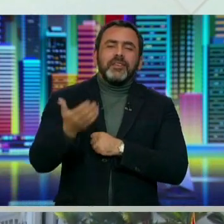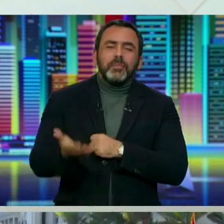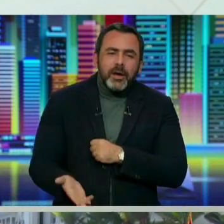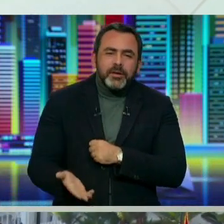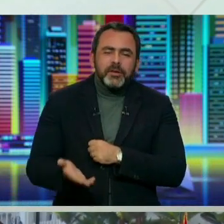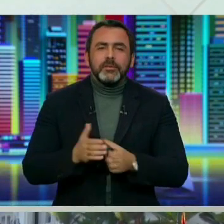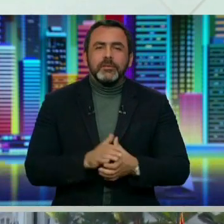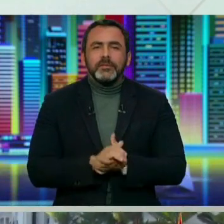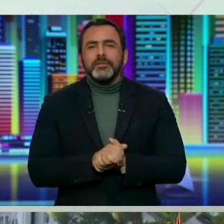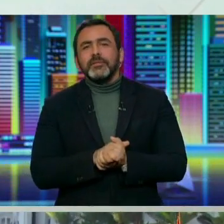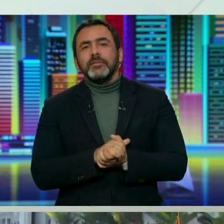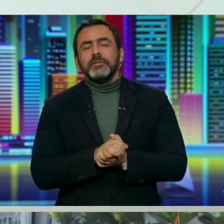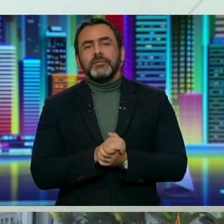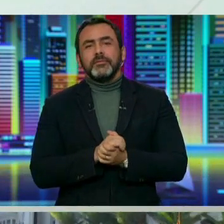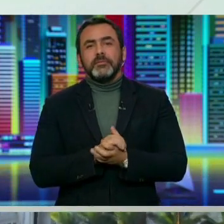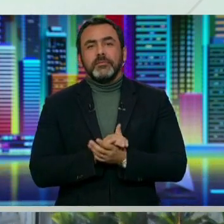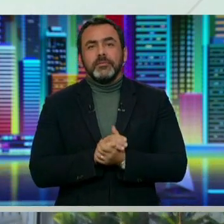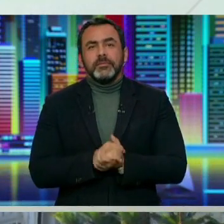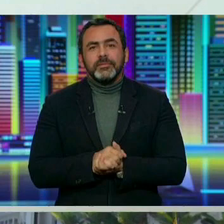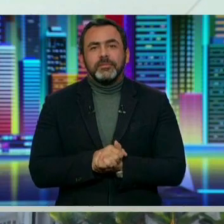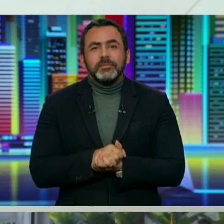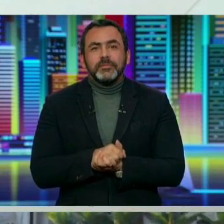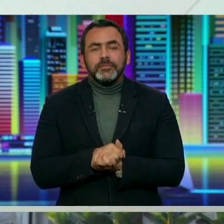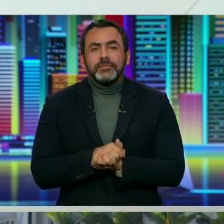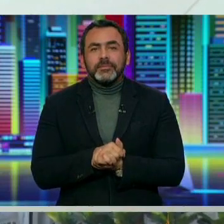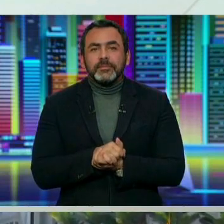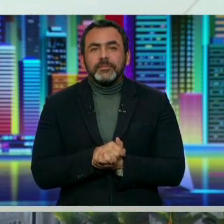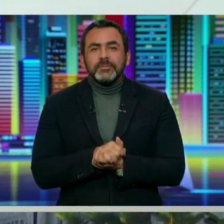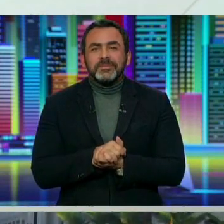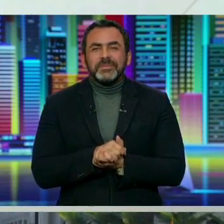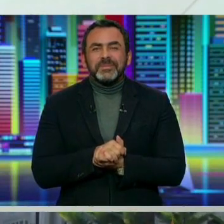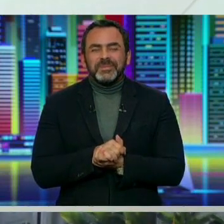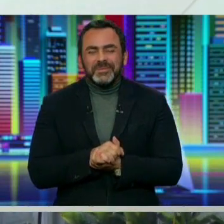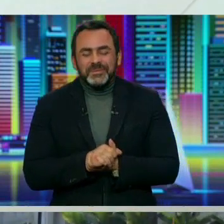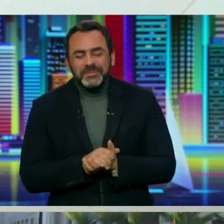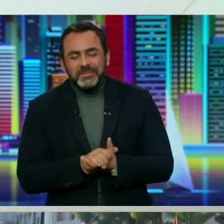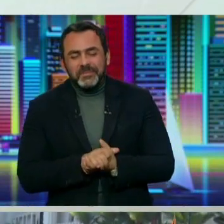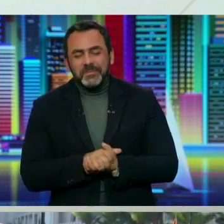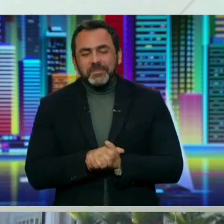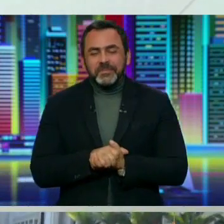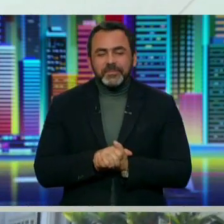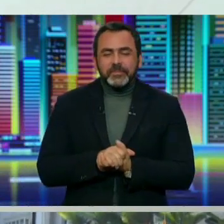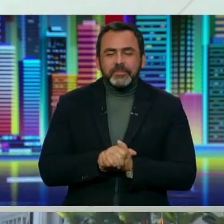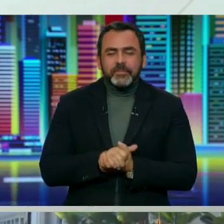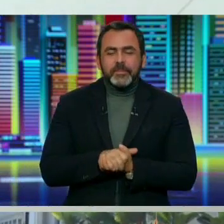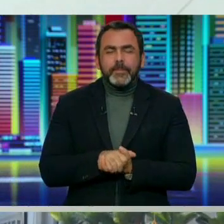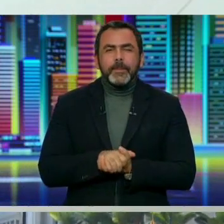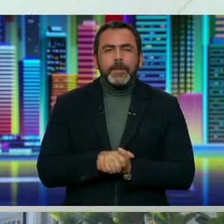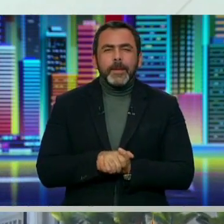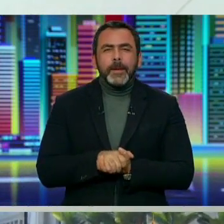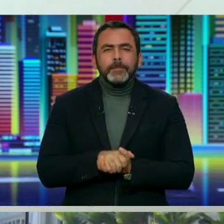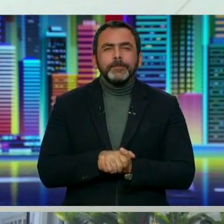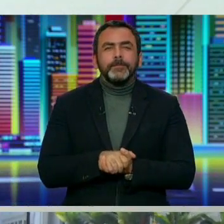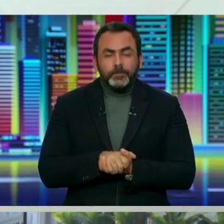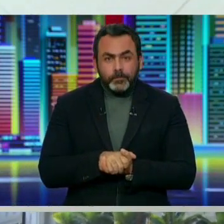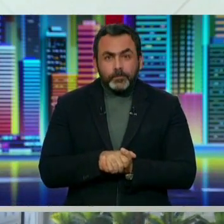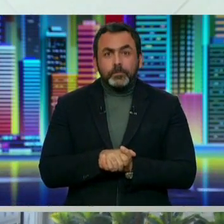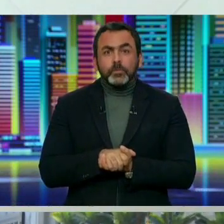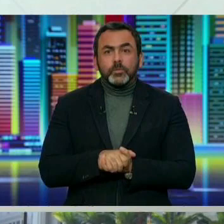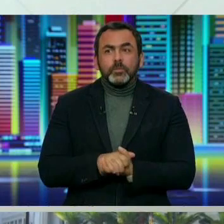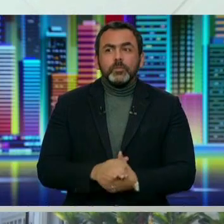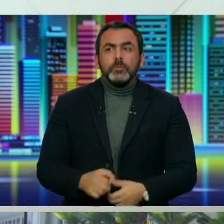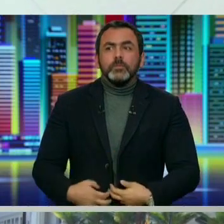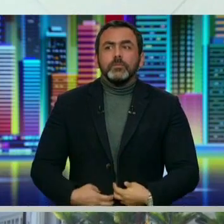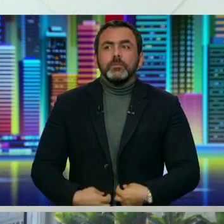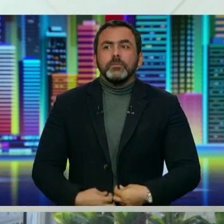درجة الإثمار؟ يعني هكذا نأمل نحن، وخاصة أن الجهد المصري